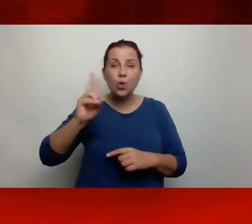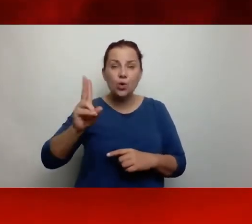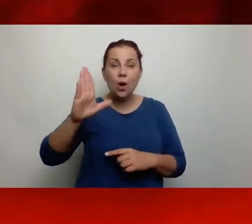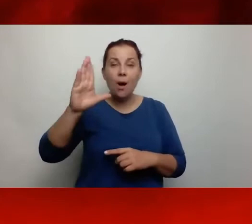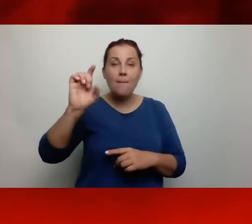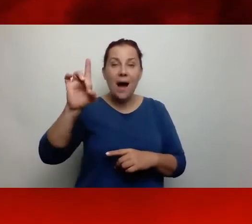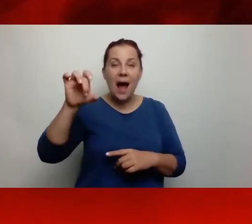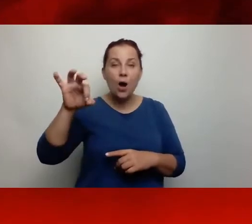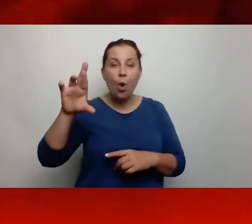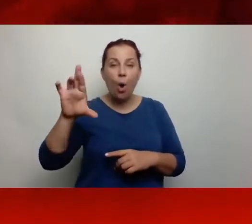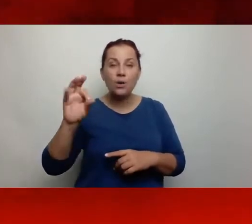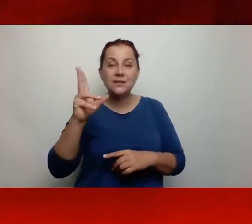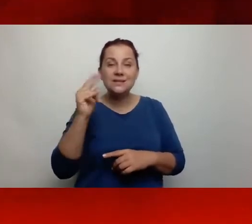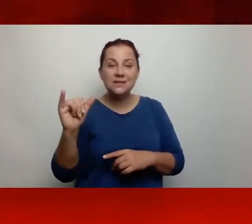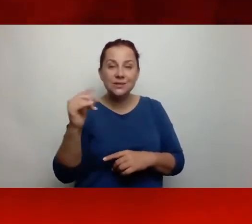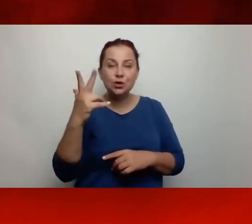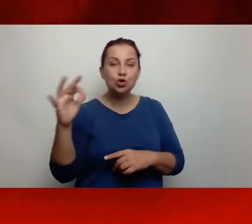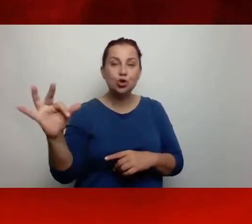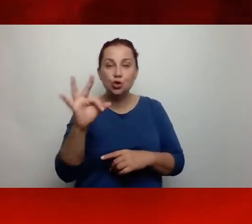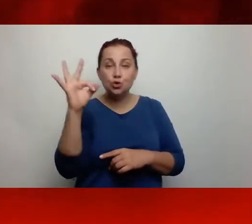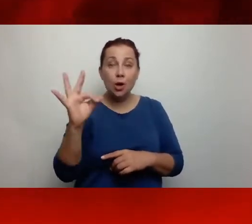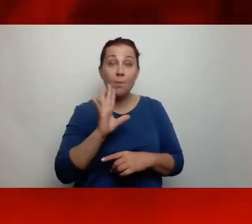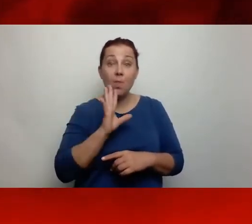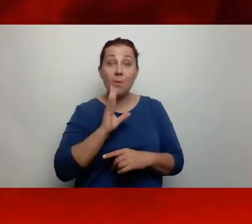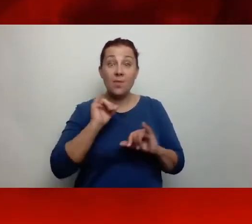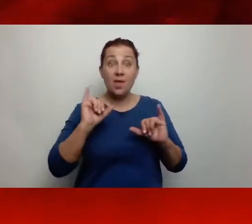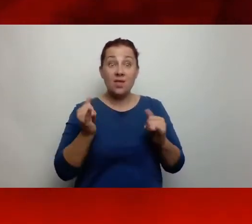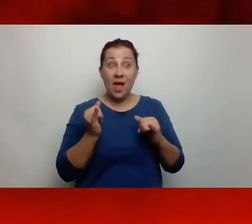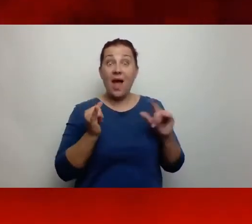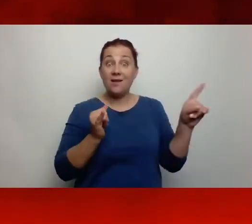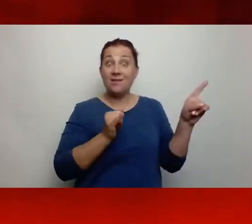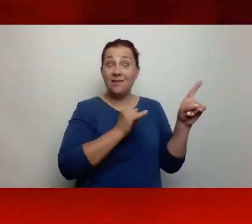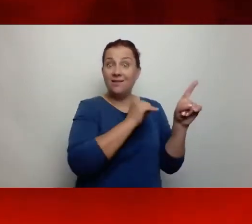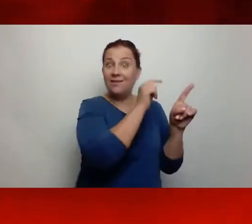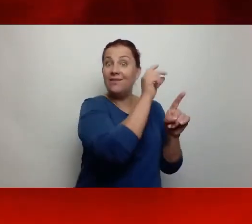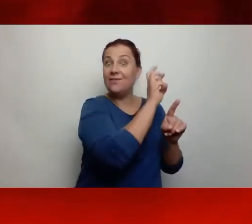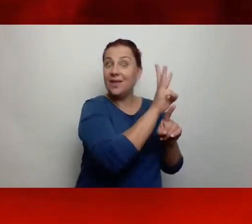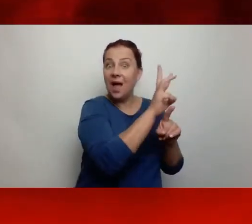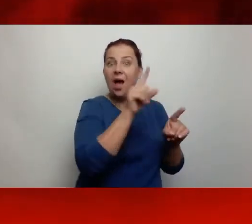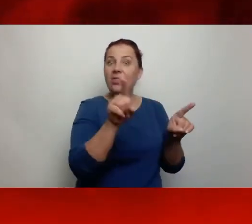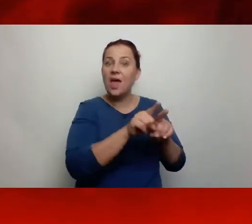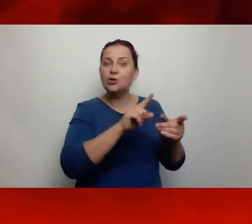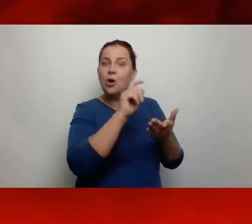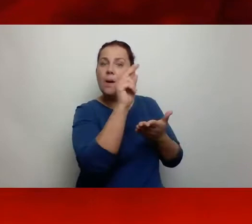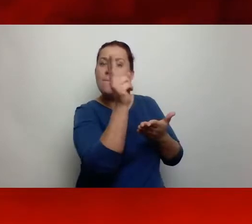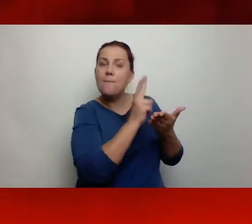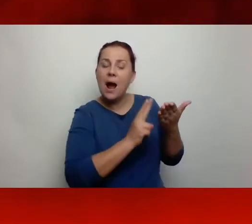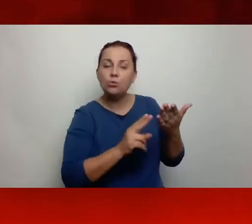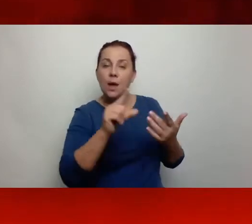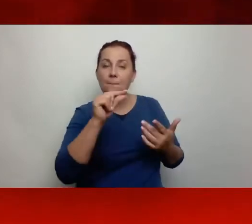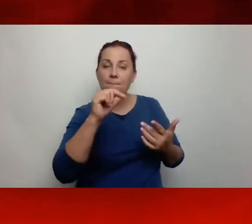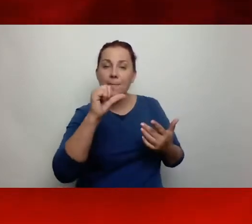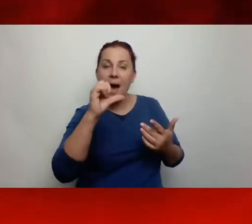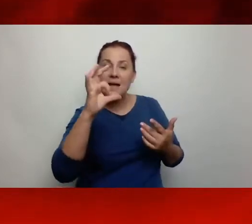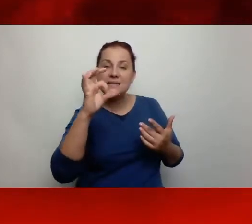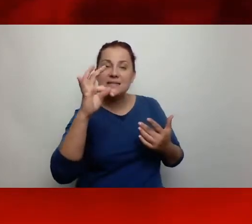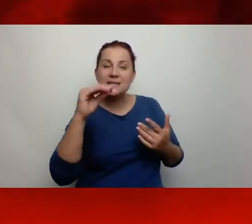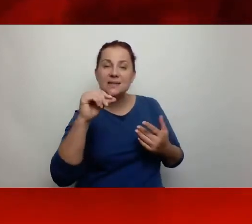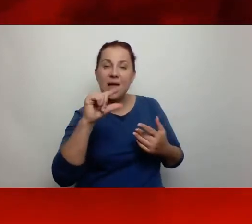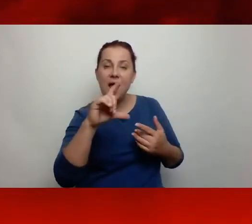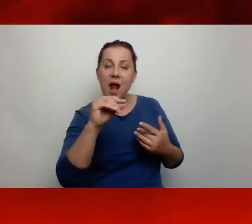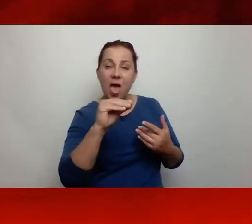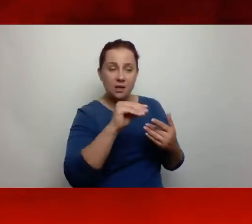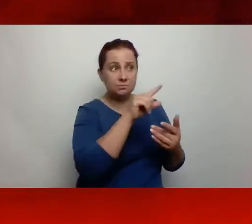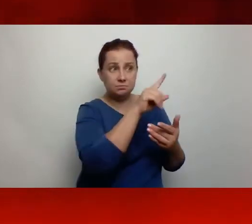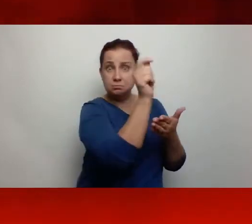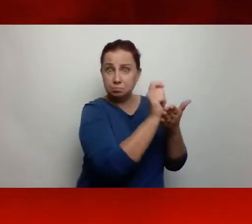Bagorski. Podobnie jak Witkacy jest pastelistą, a także malarzem, który decyzję o pójściu w